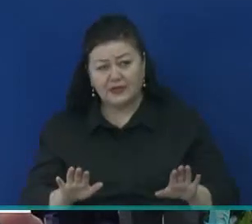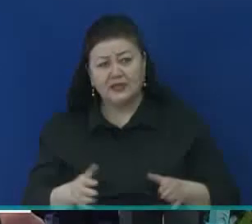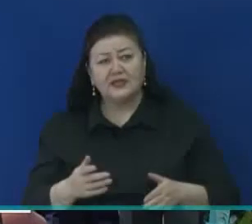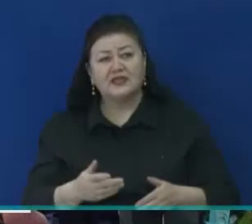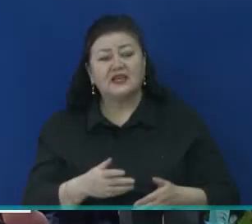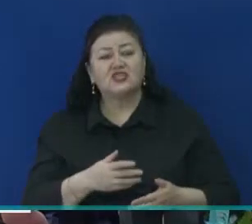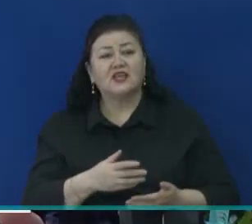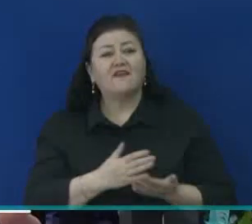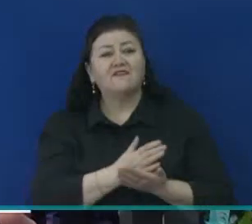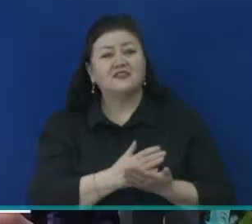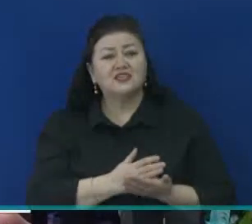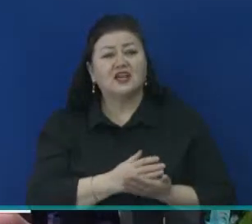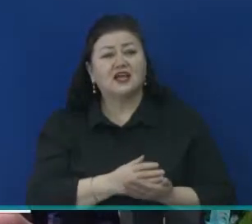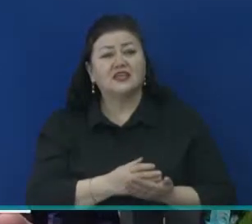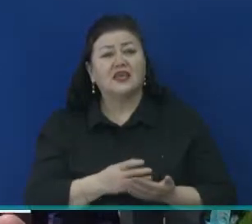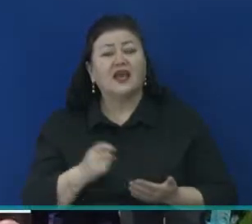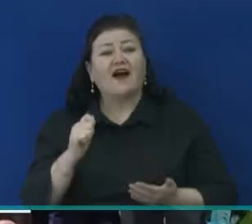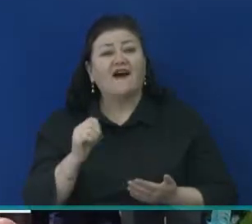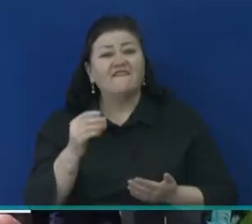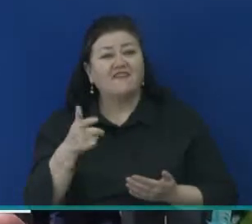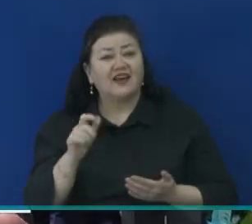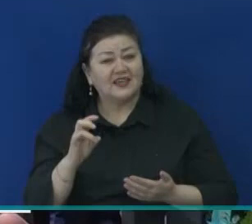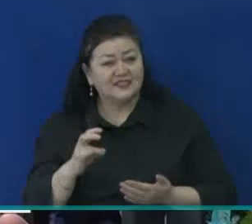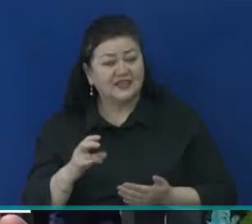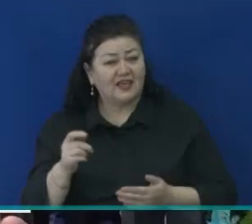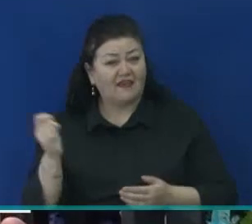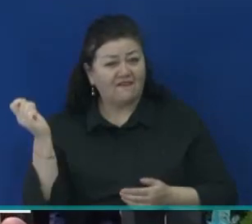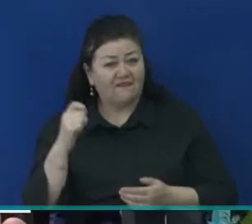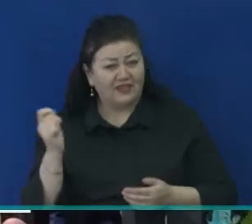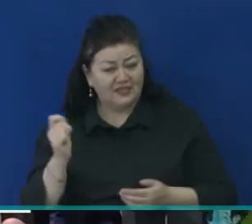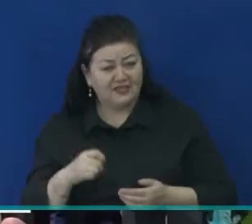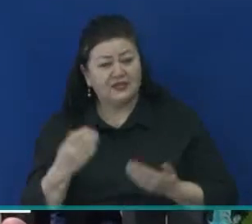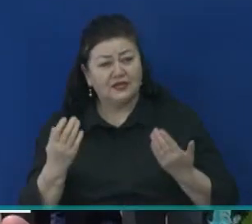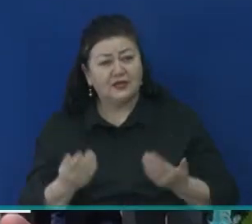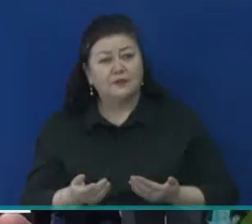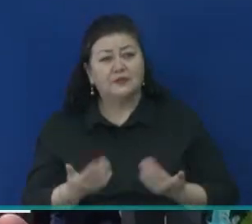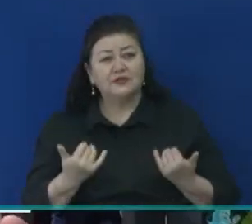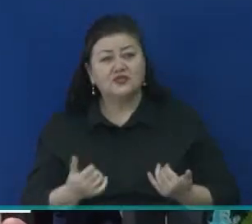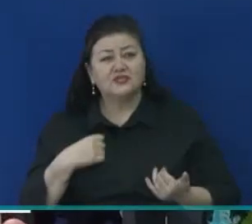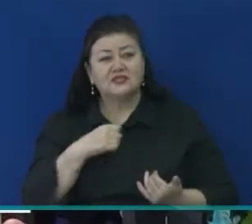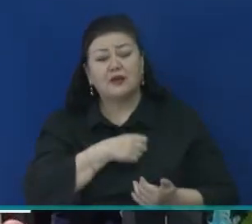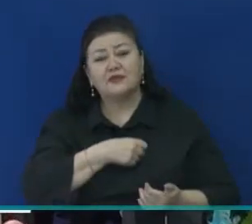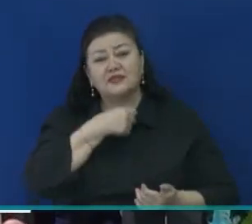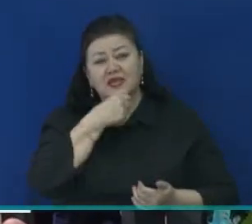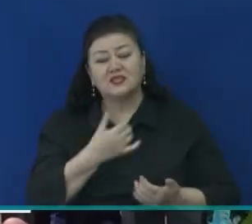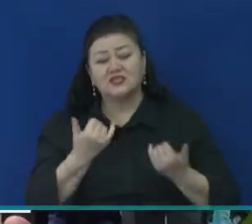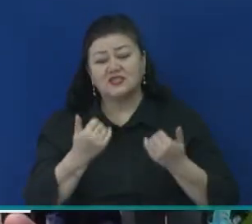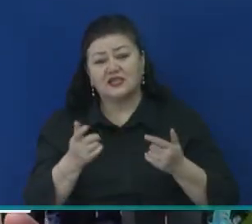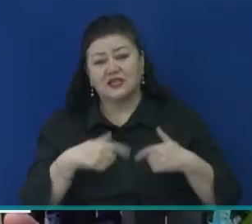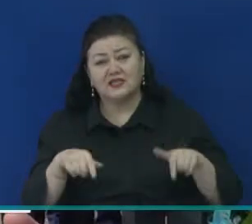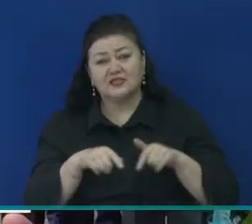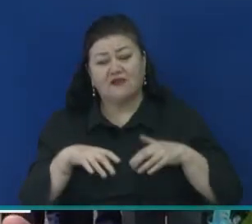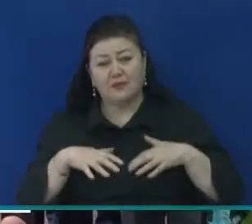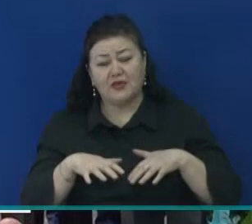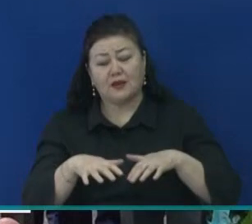ардагерлері Абай облысында барлық міндетті түрде осындай іс-шаралар өткізіліп жатыр. Соның ең үлкені болып бүгін Семей қаласында өткізіліп жатыр.